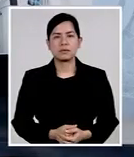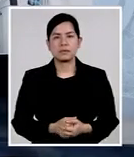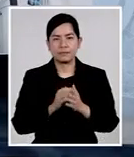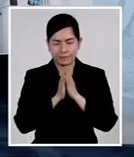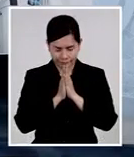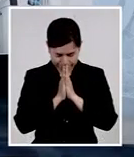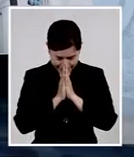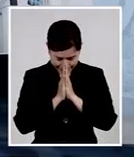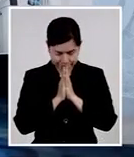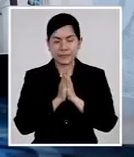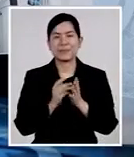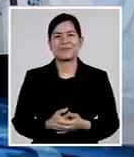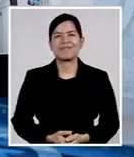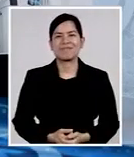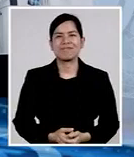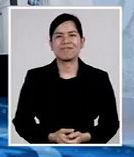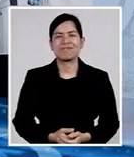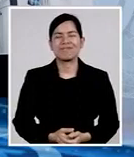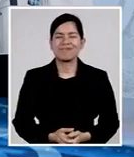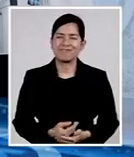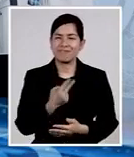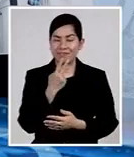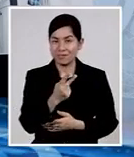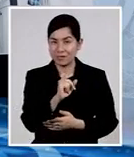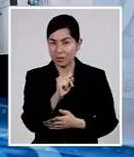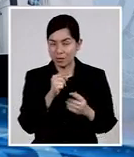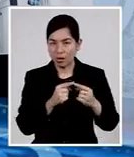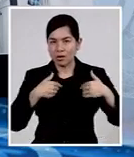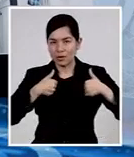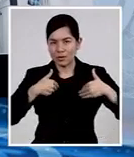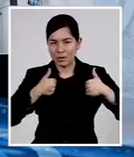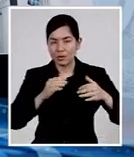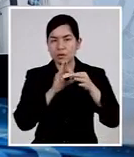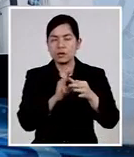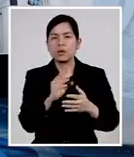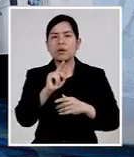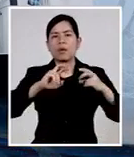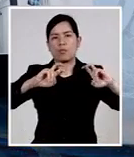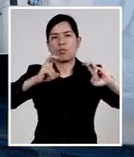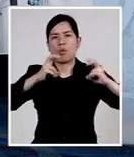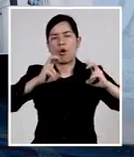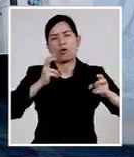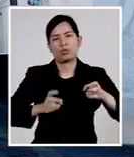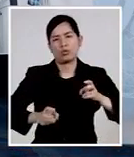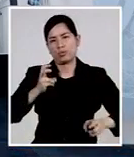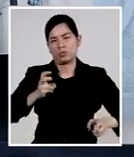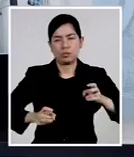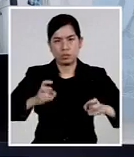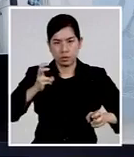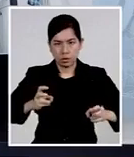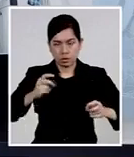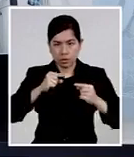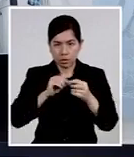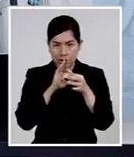ครับสวัสดีครับสนุกสนานนะครับสำหรับ เรื่องของหุ่นยนต์นะครับโปรแกรมเ